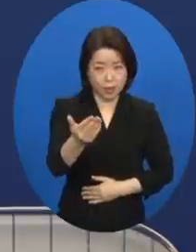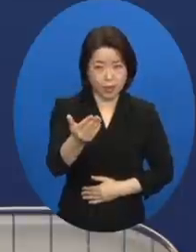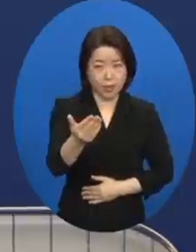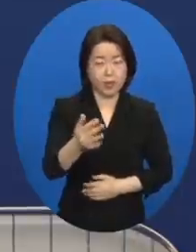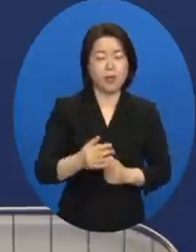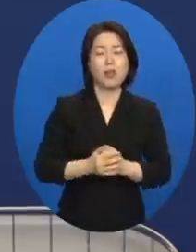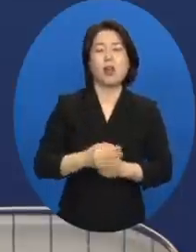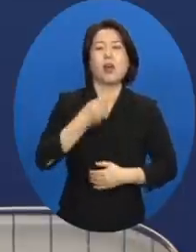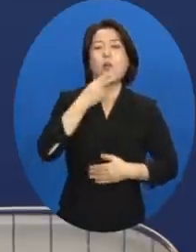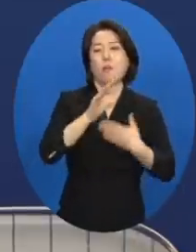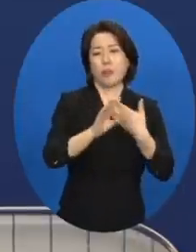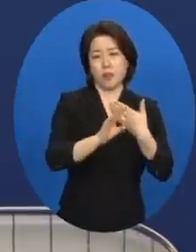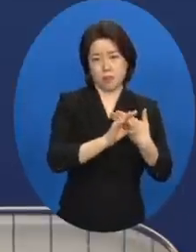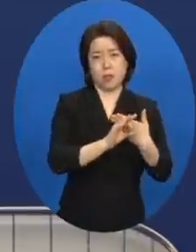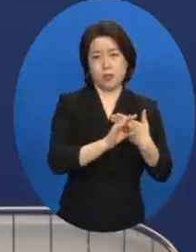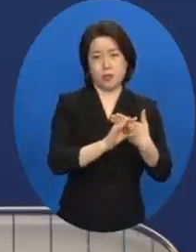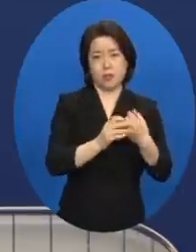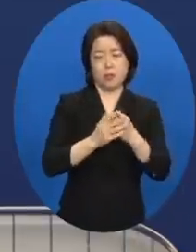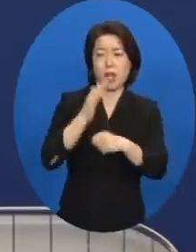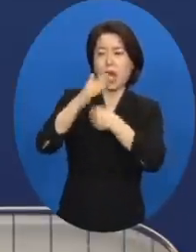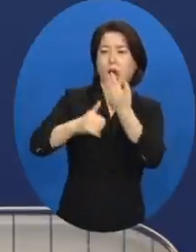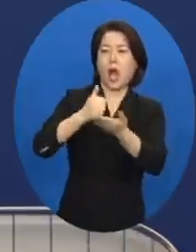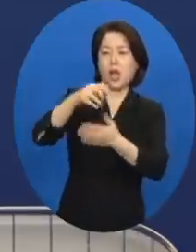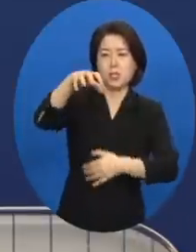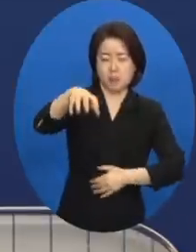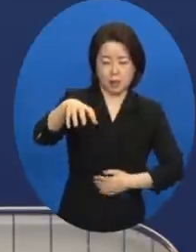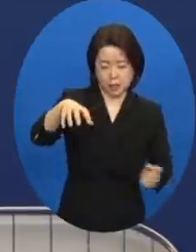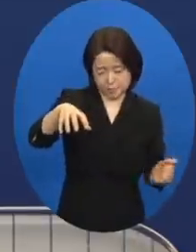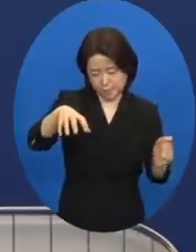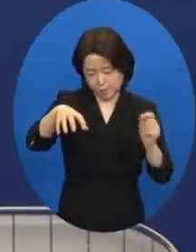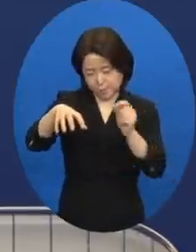없다면 하나님 앞에